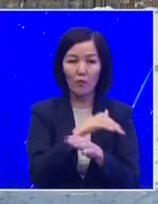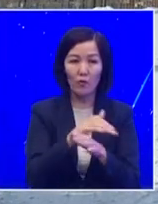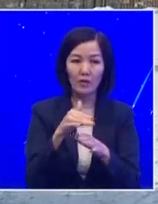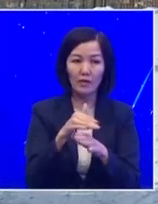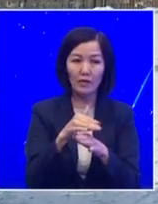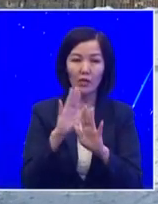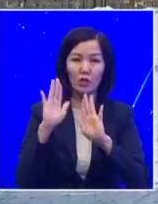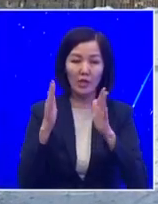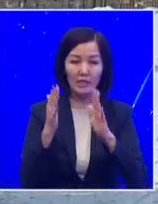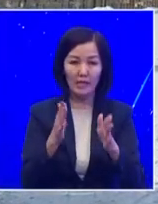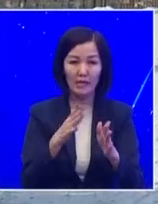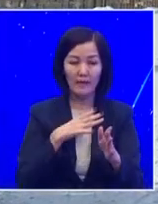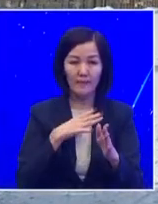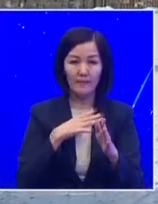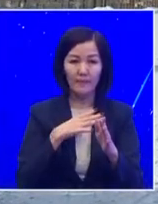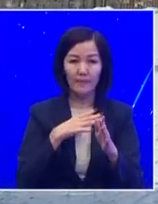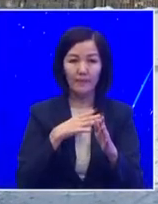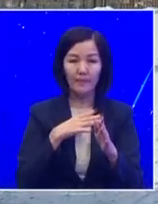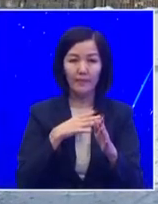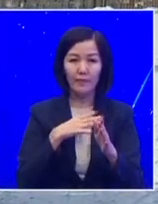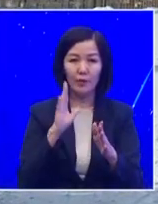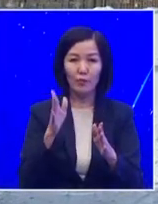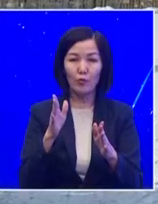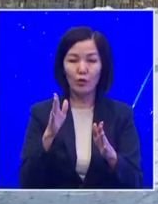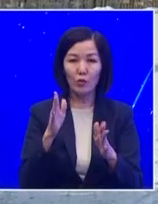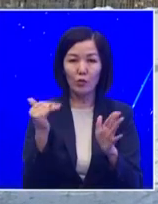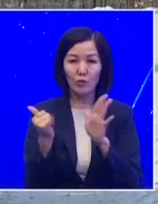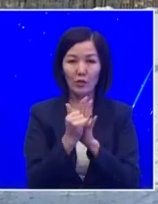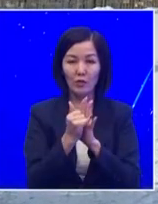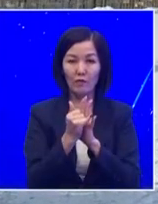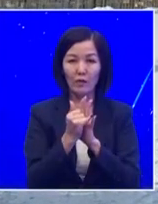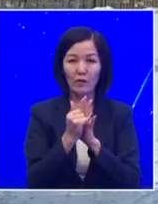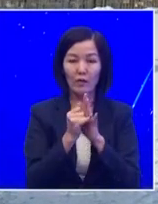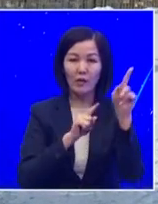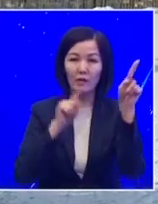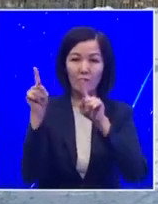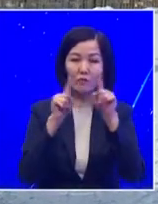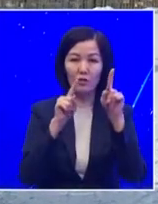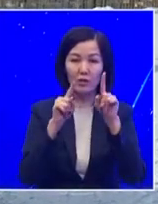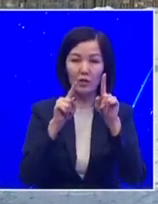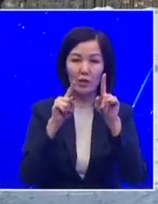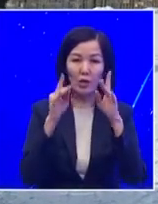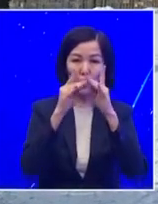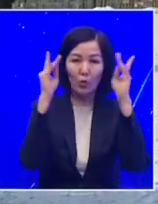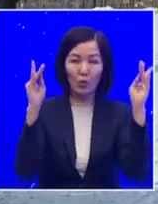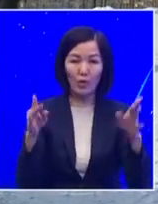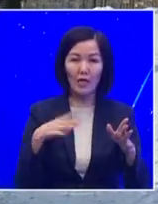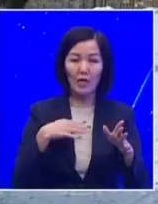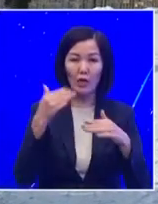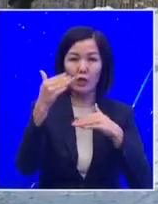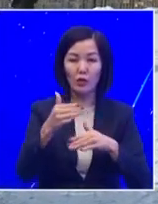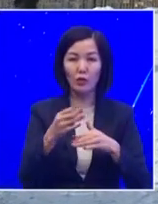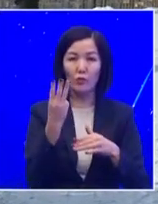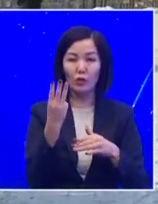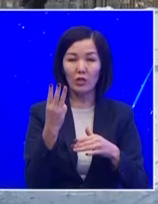парке, также здесь будет установлен звездный туннель. Посредством он будет шириной 4